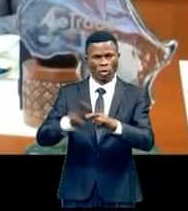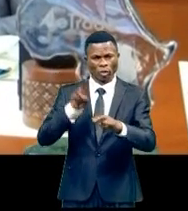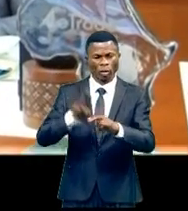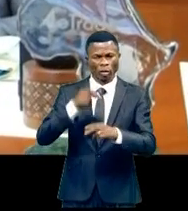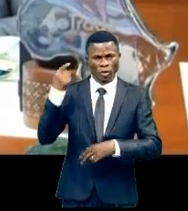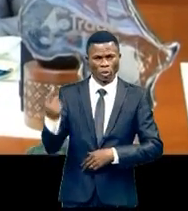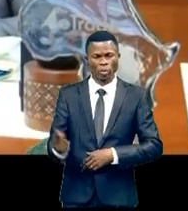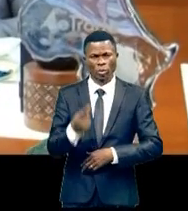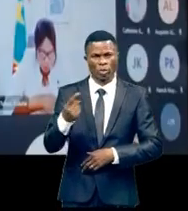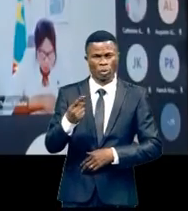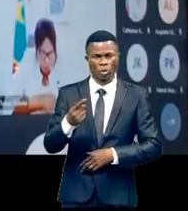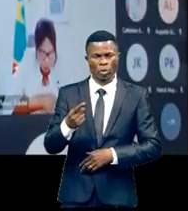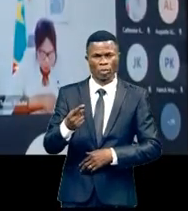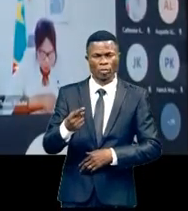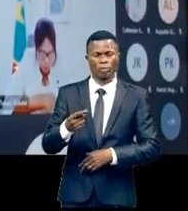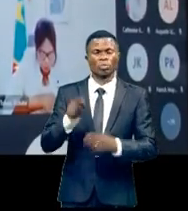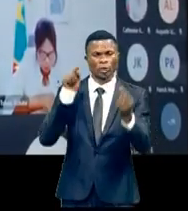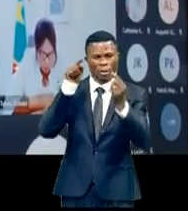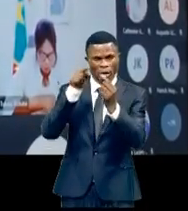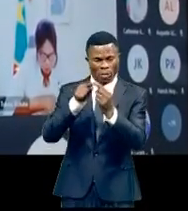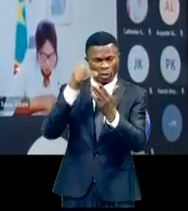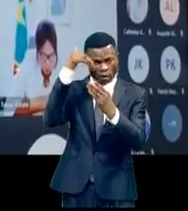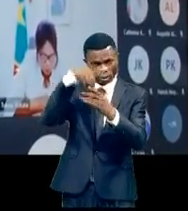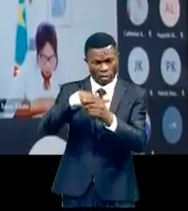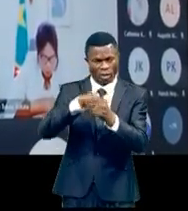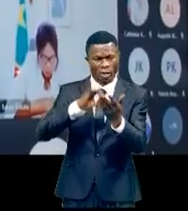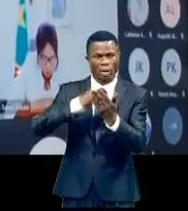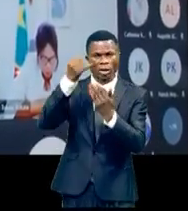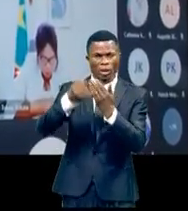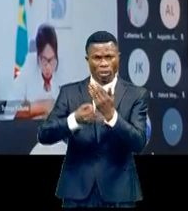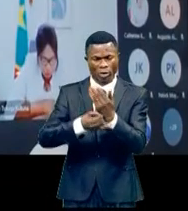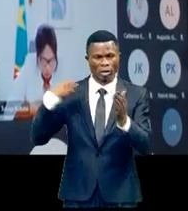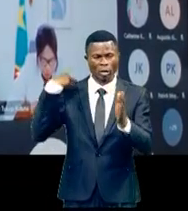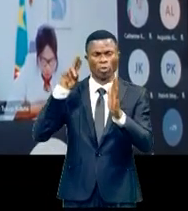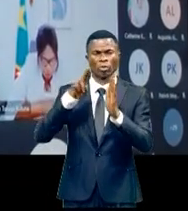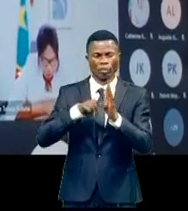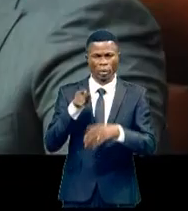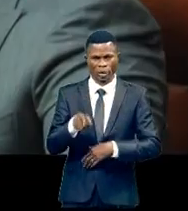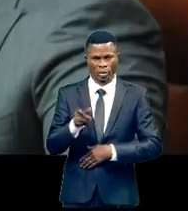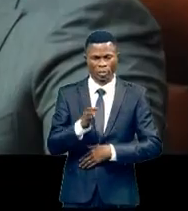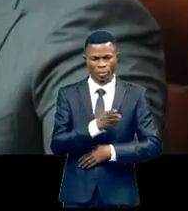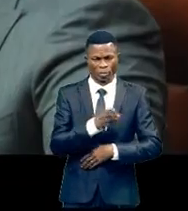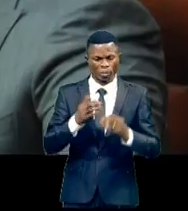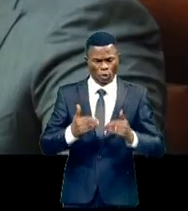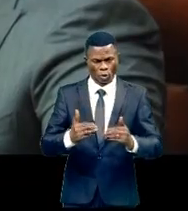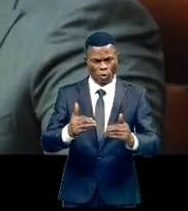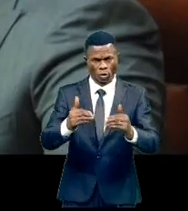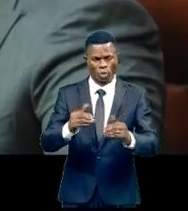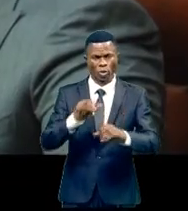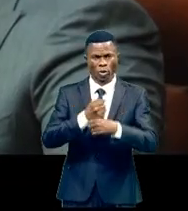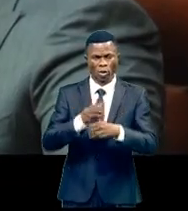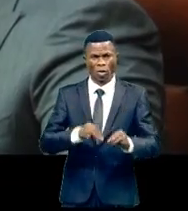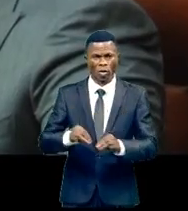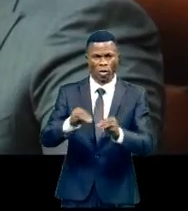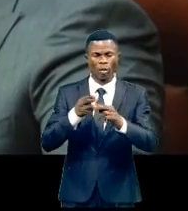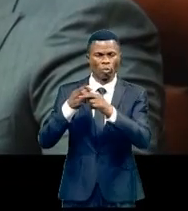optimale des objectifs contenus dans le programme du gouvernement. La poursuite de l'instauration du mécanisme